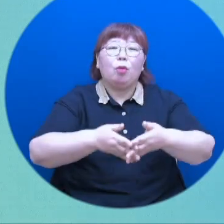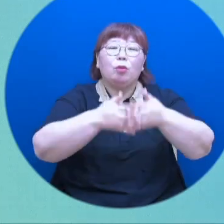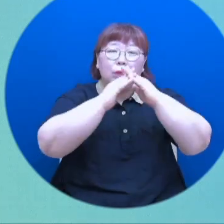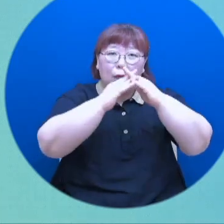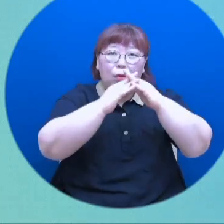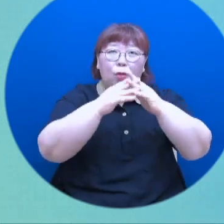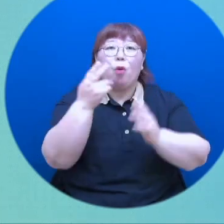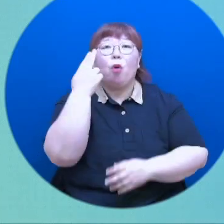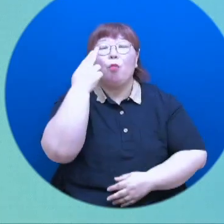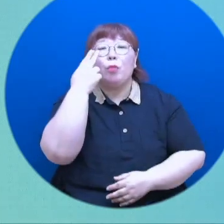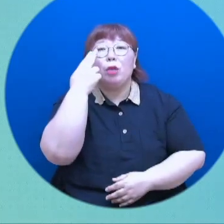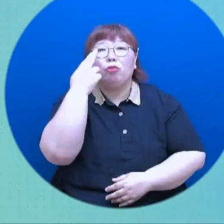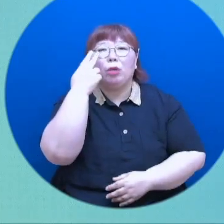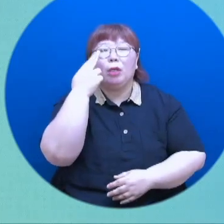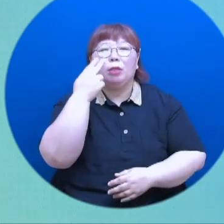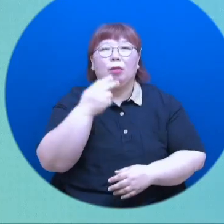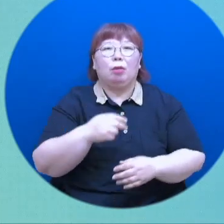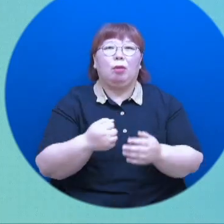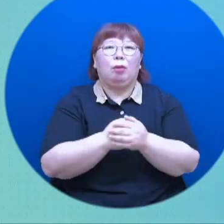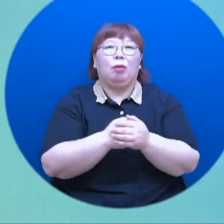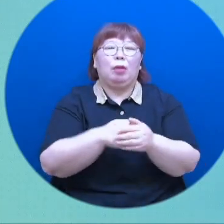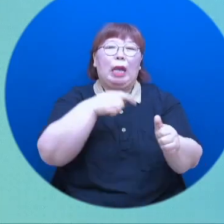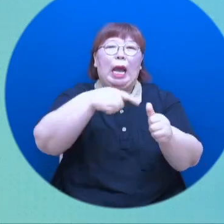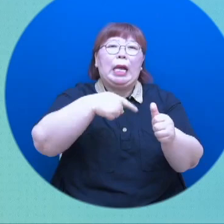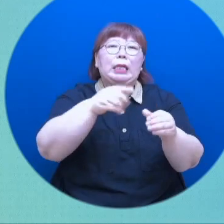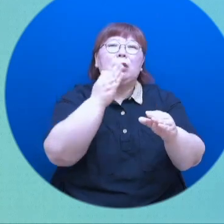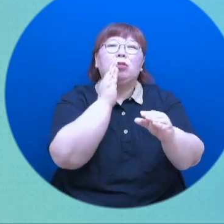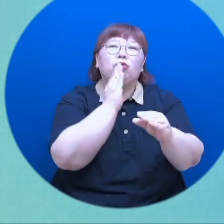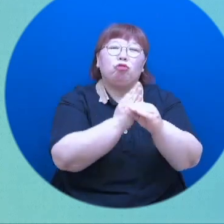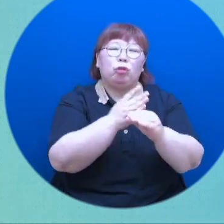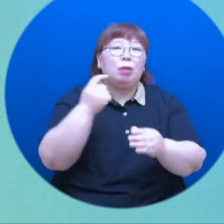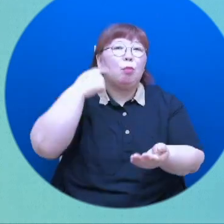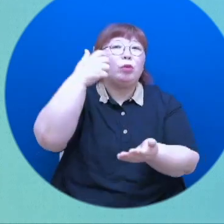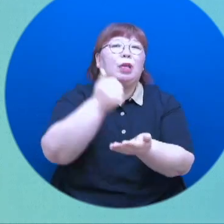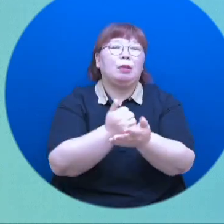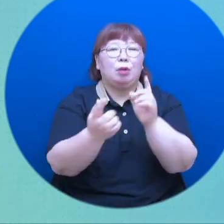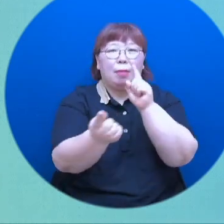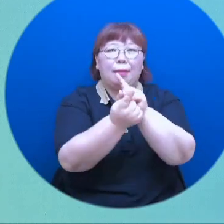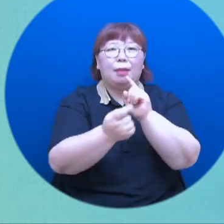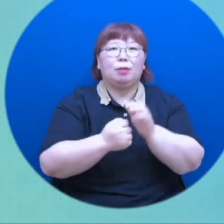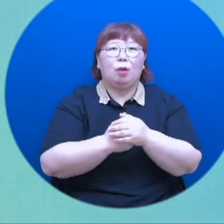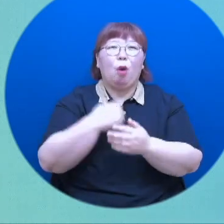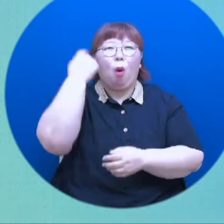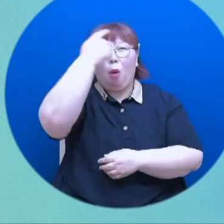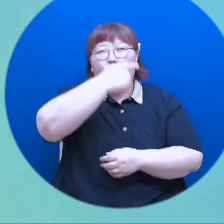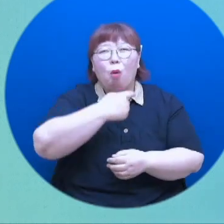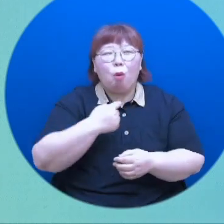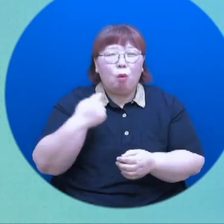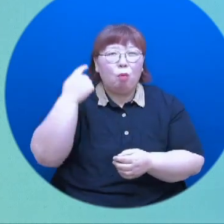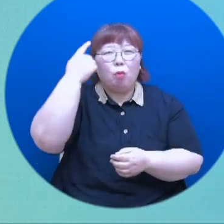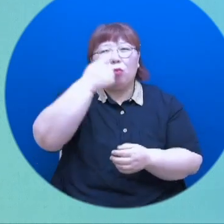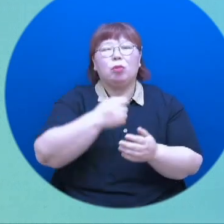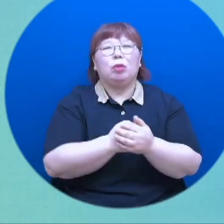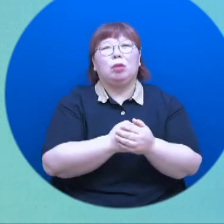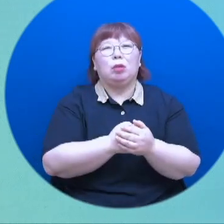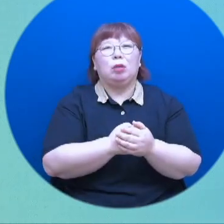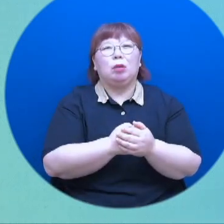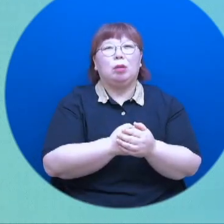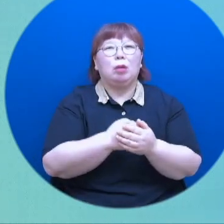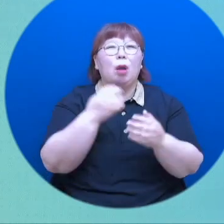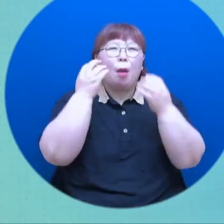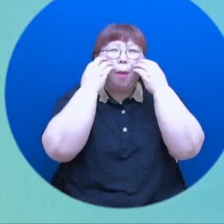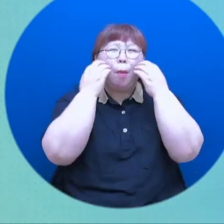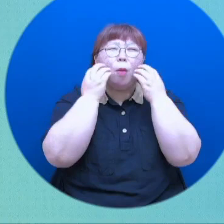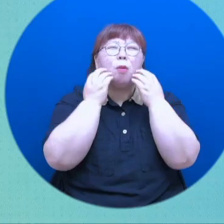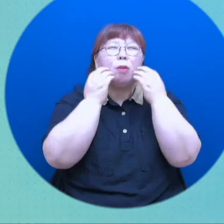가서 목회하고 있는 목사님이야. 그래서 그 목사님이 그분을 보니까 얼굴에 그날 완전히 여드름으로 가득 차